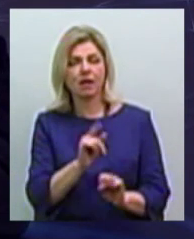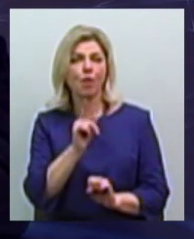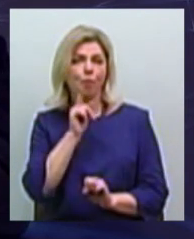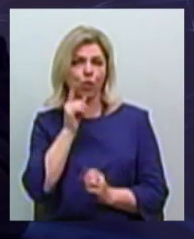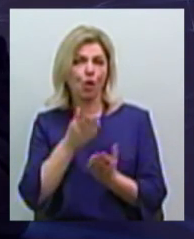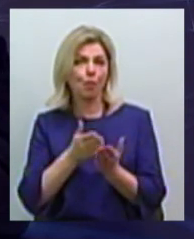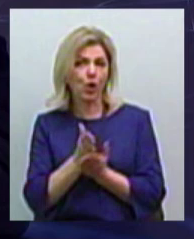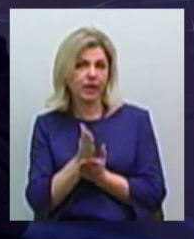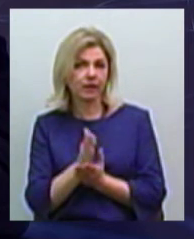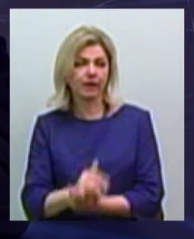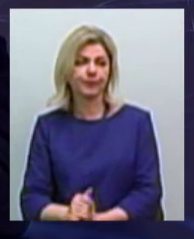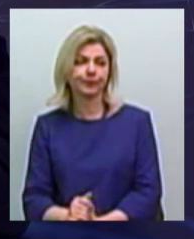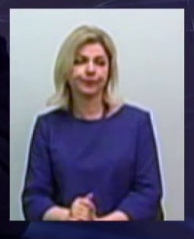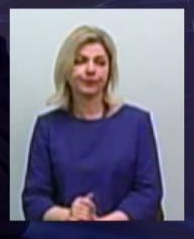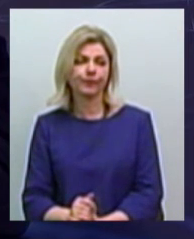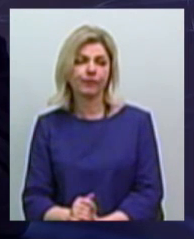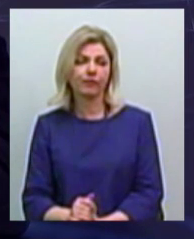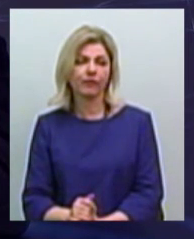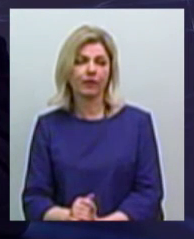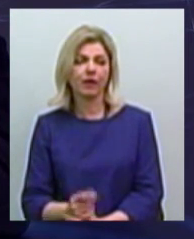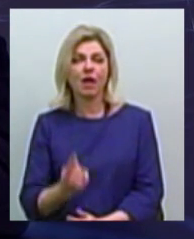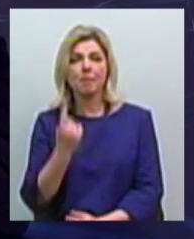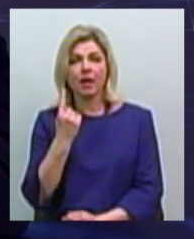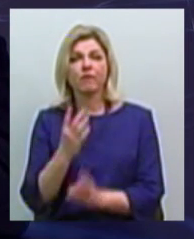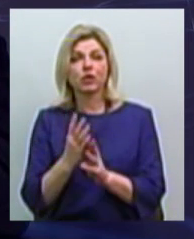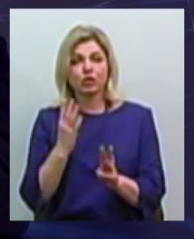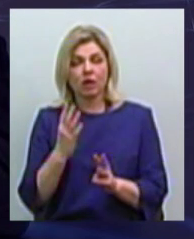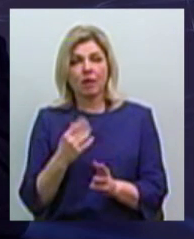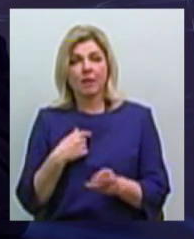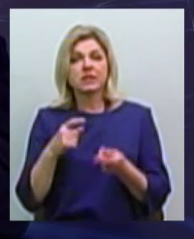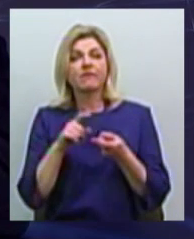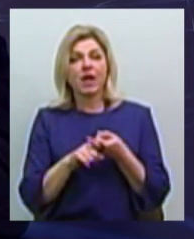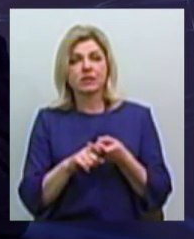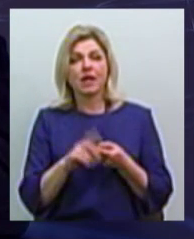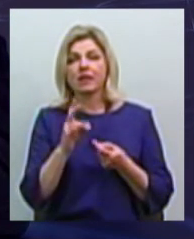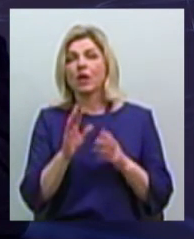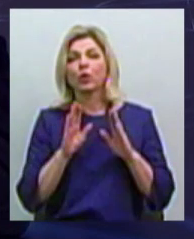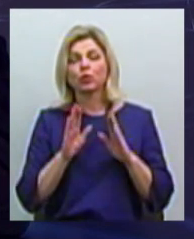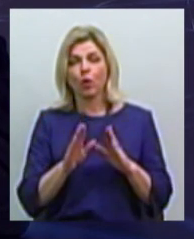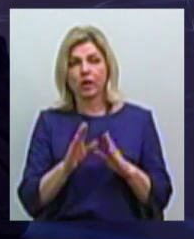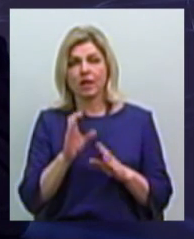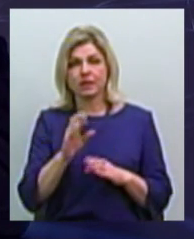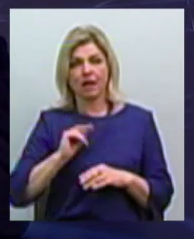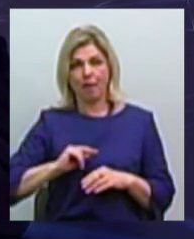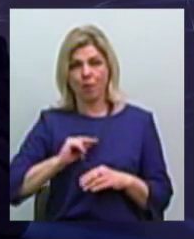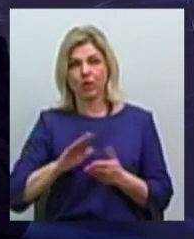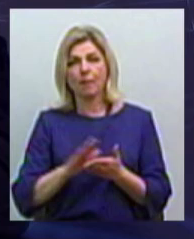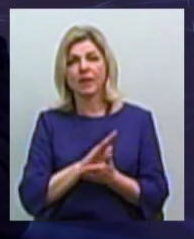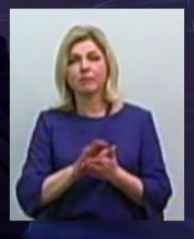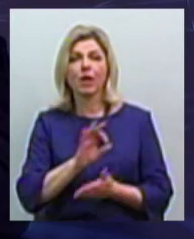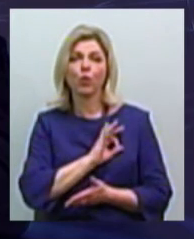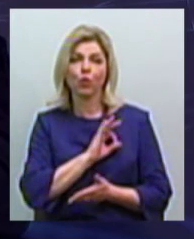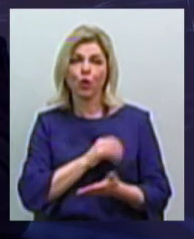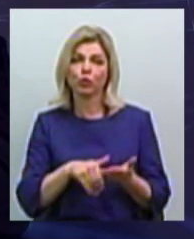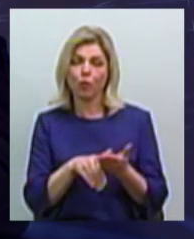політики. І в першу чергу ми це пов'язуємо не лише з роботою, звісно, системи безоплатної правової допомоги,